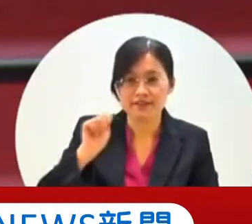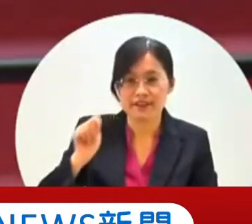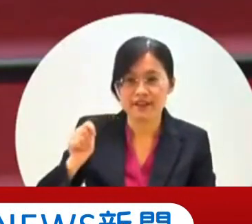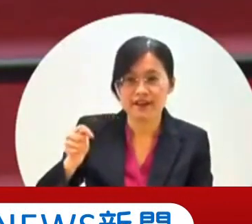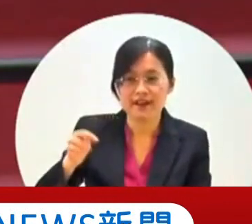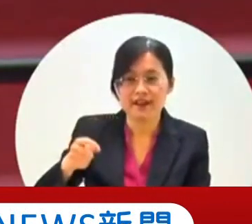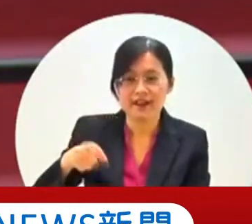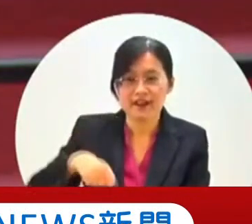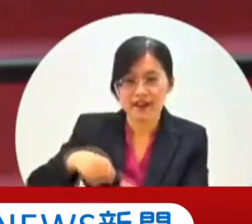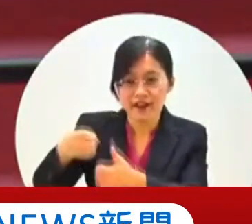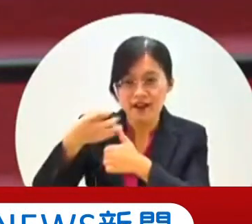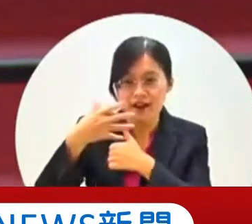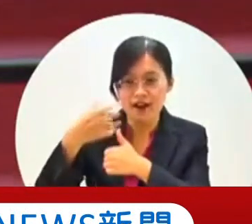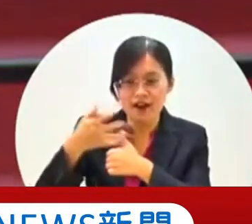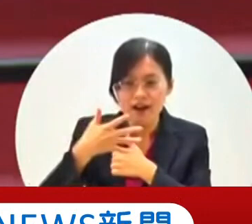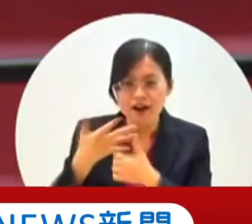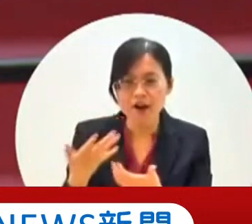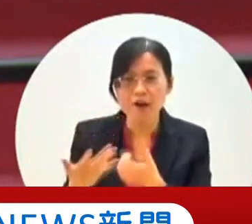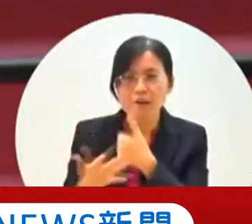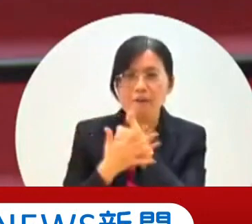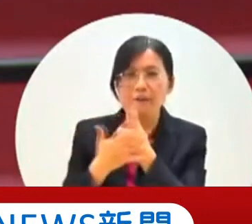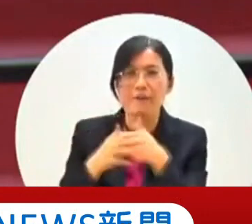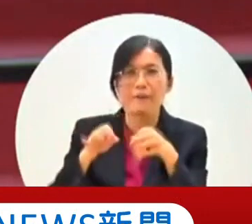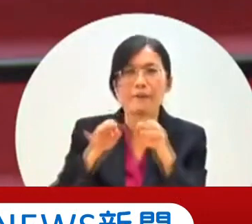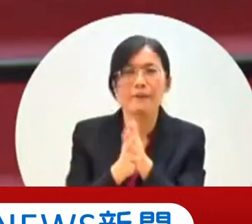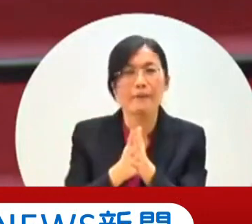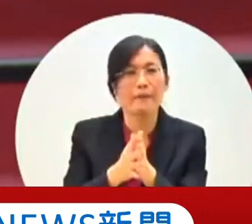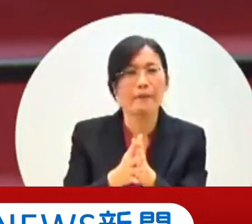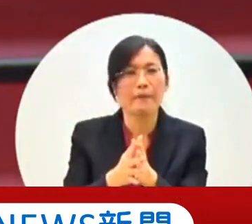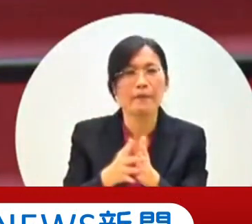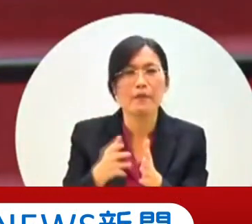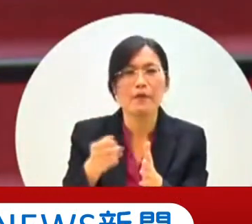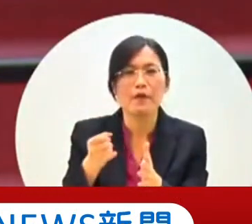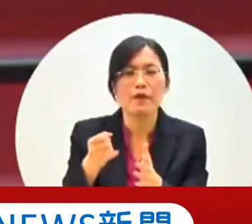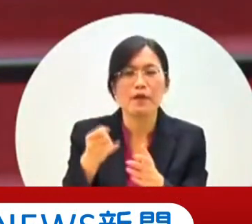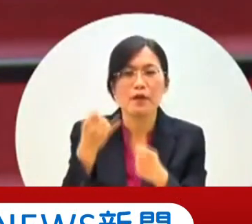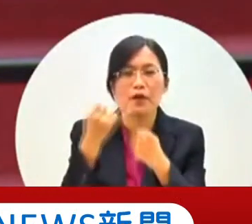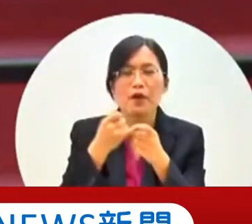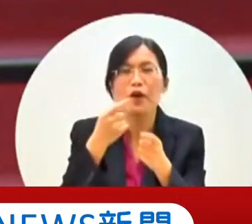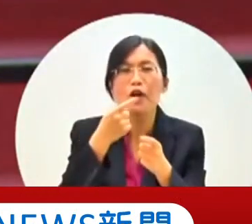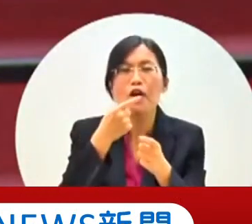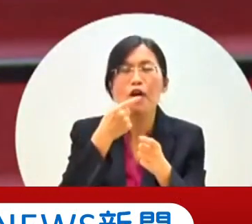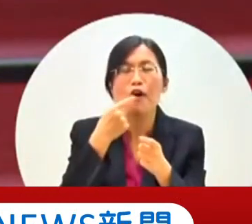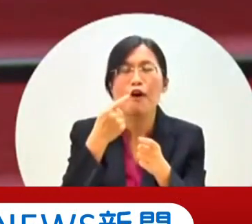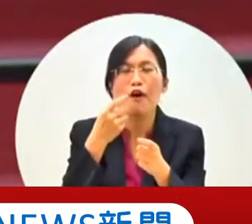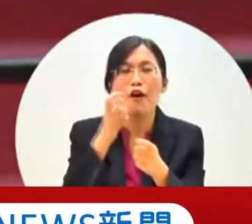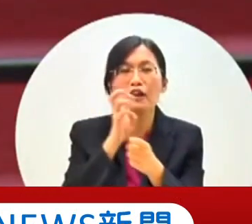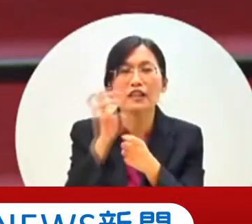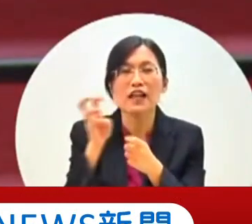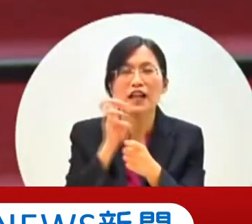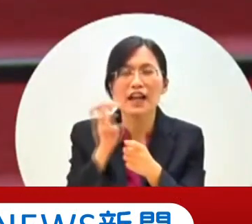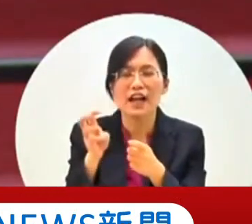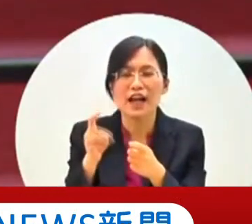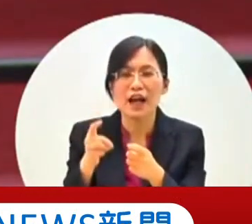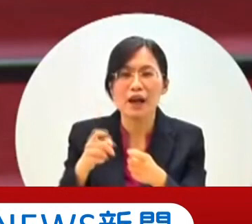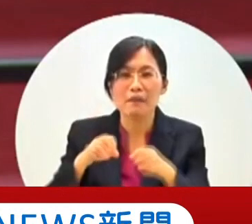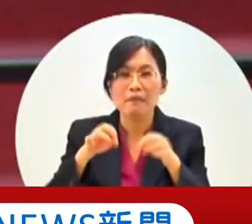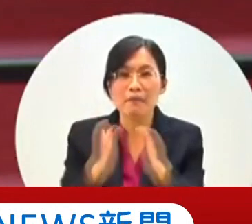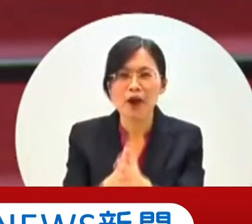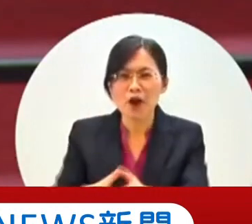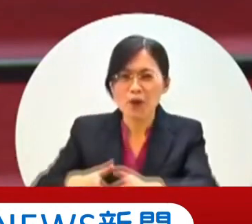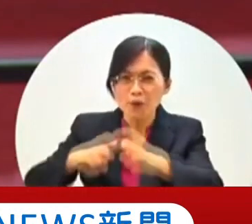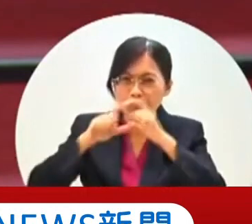GPT 马上大概在30秒里面回答了一篇问题。我试着把这篇问